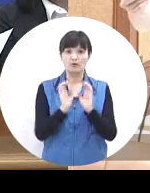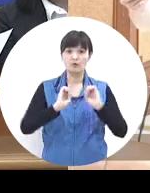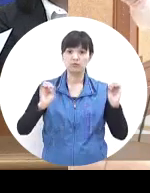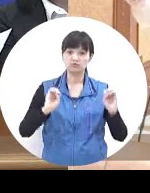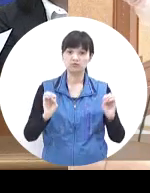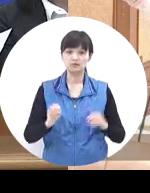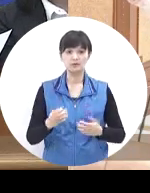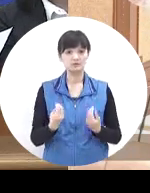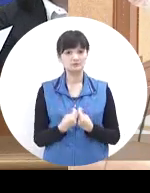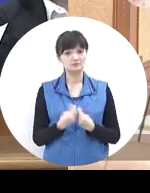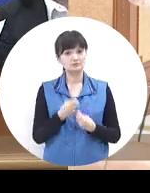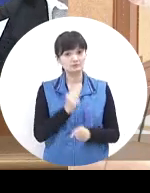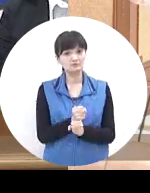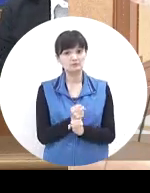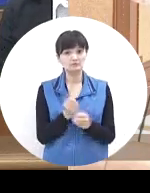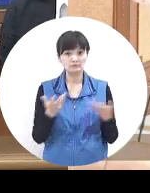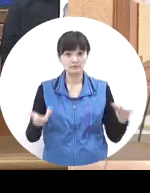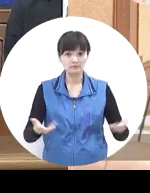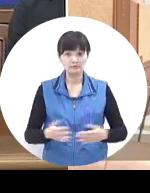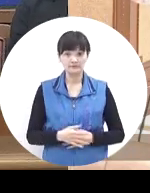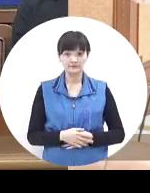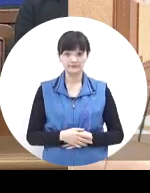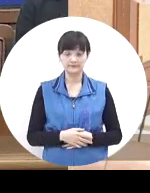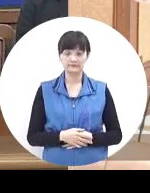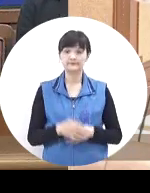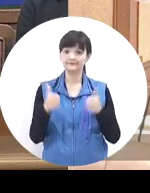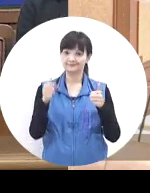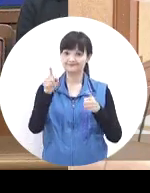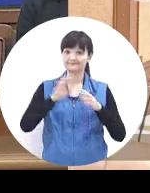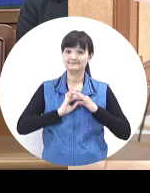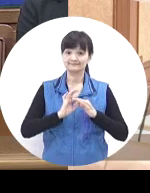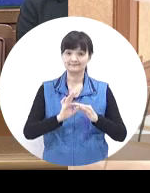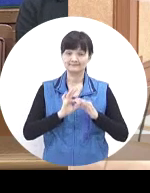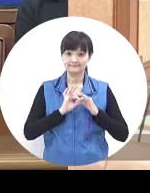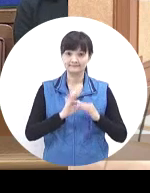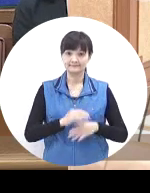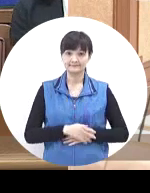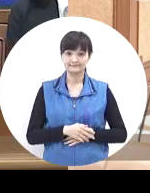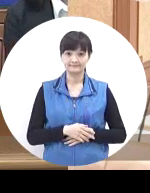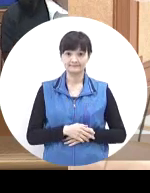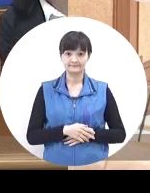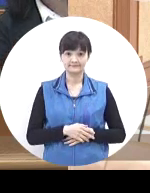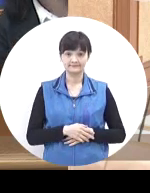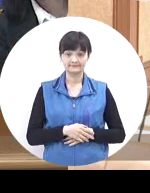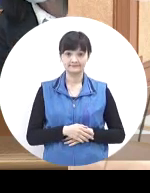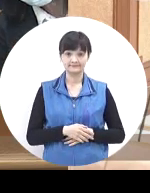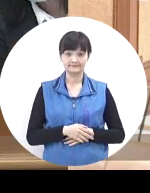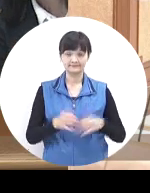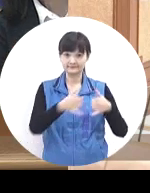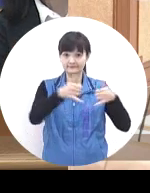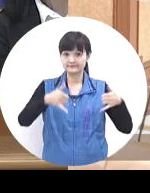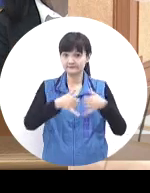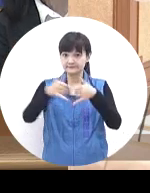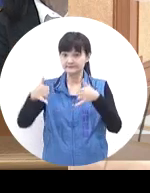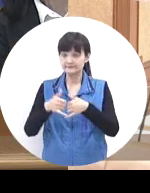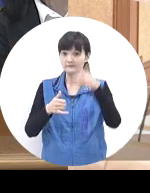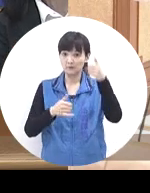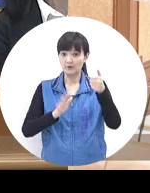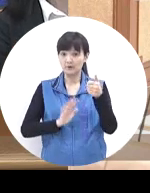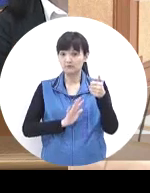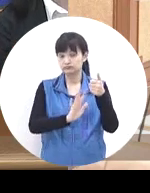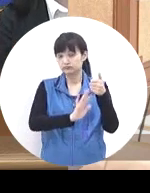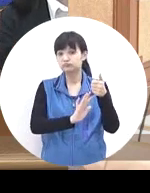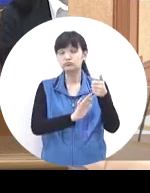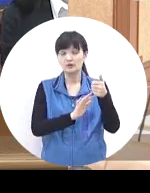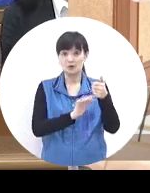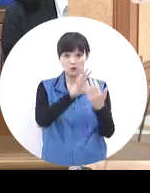何作战？ 这样子啦，哈，谢谢你关心那个各族群的领导人的推举的进度。